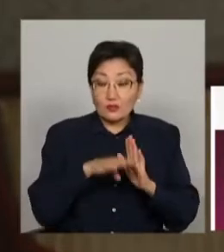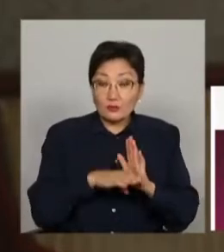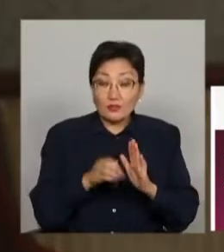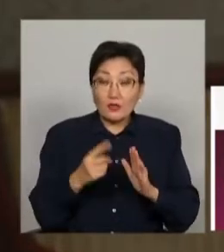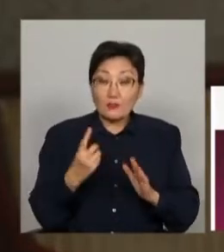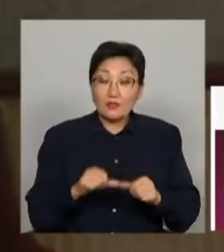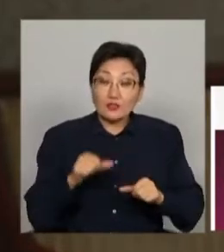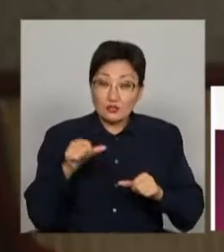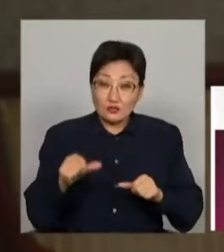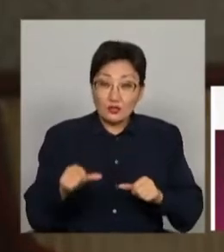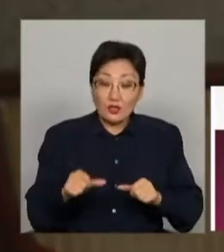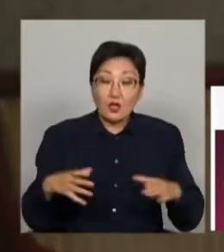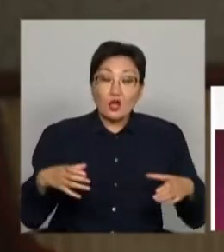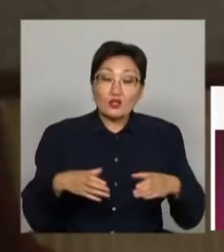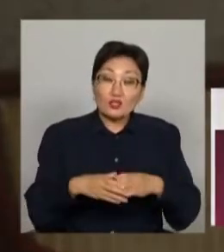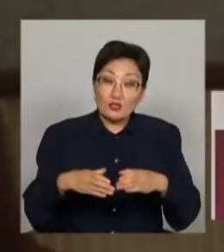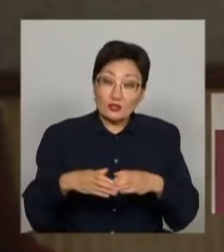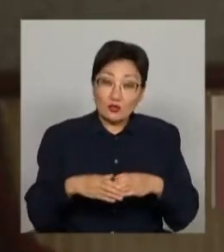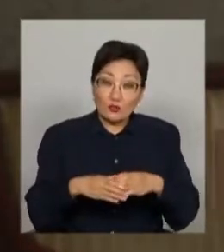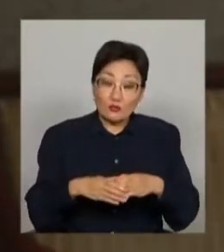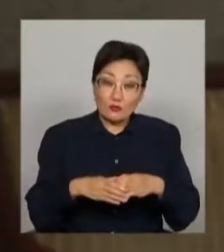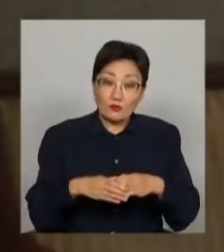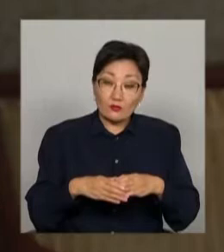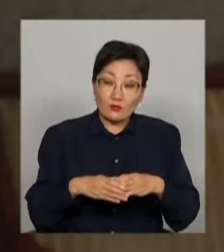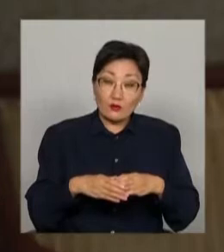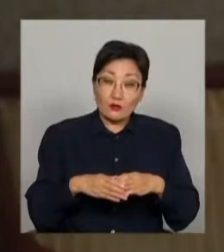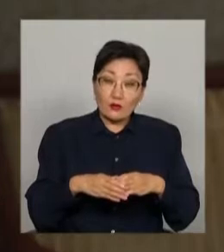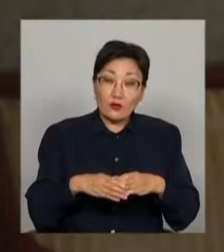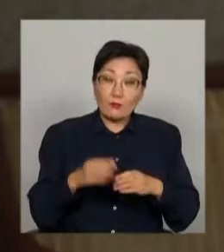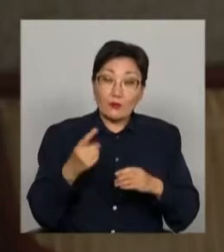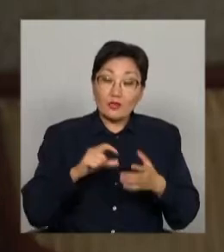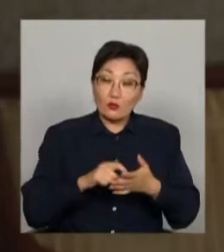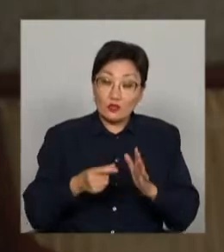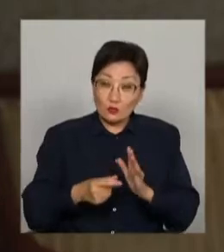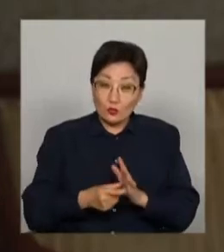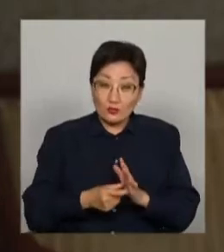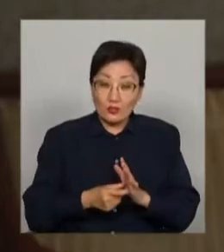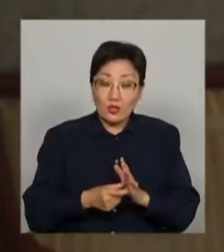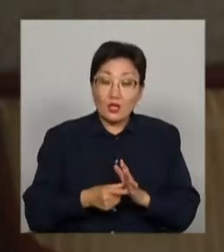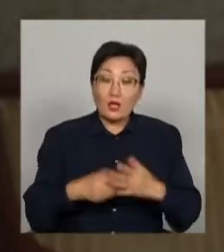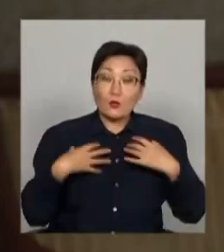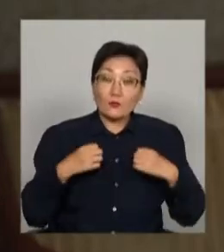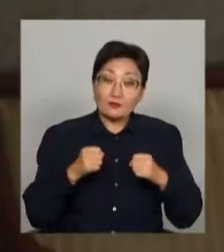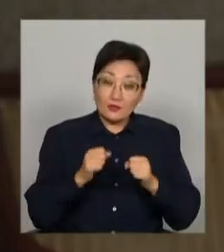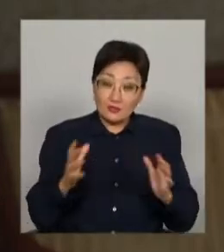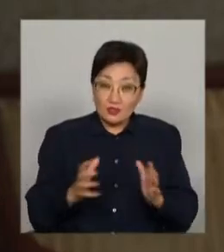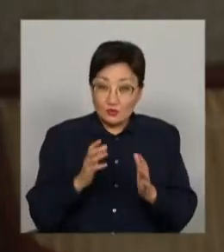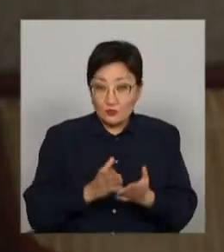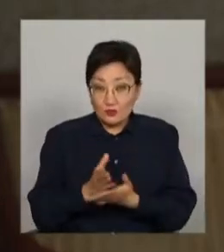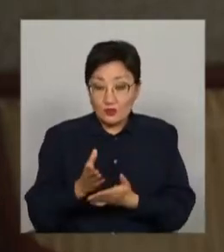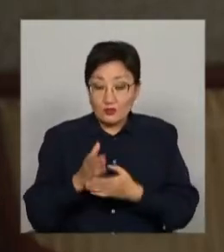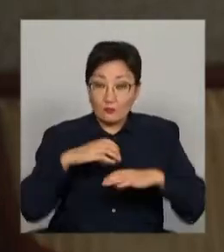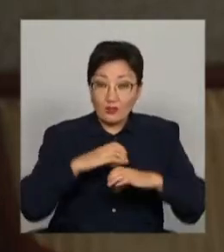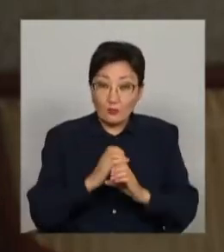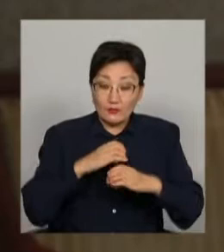бір ерекшелігі кешенді түрде бір аудиторияда денсаулық сақтау саласындағы